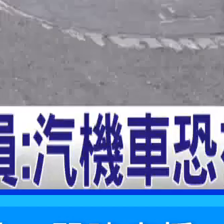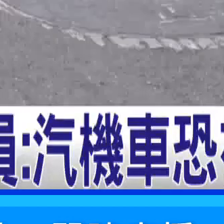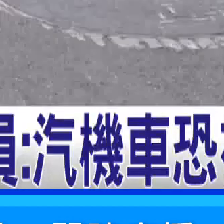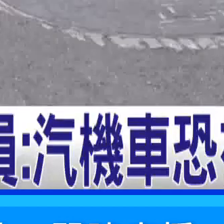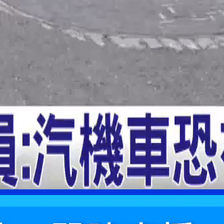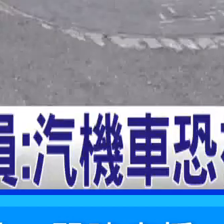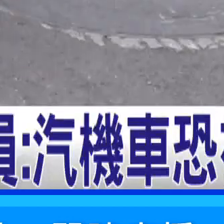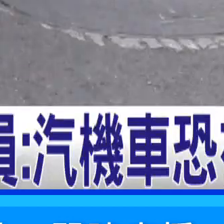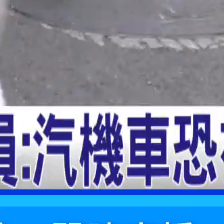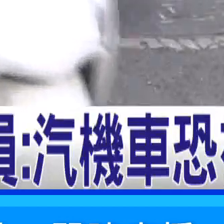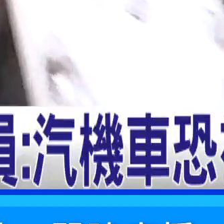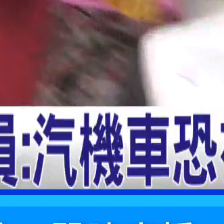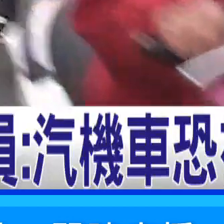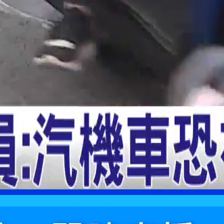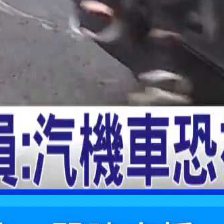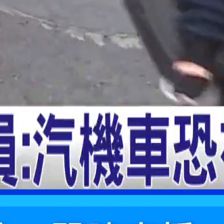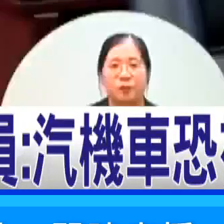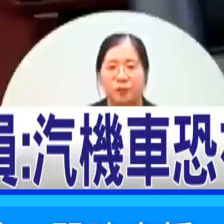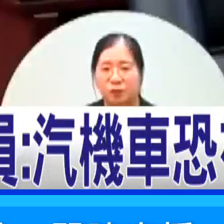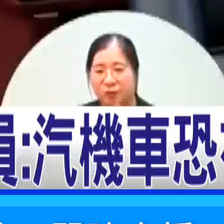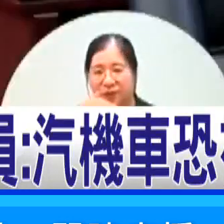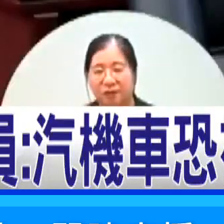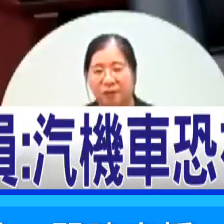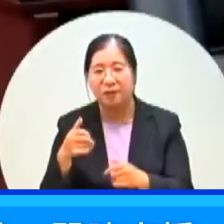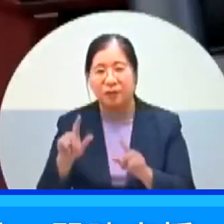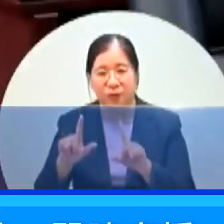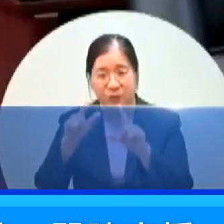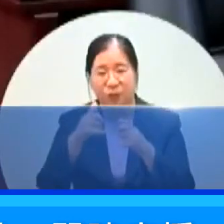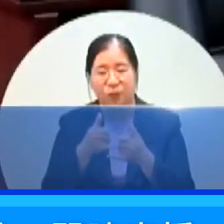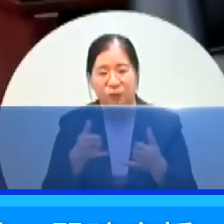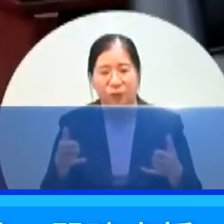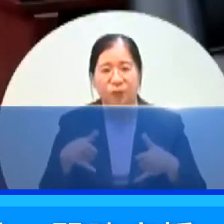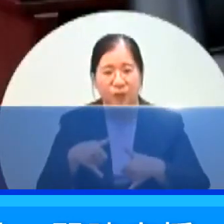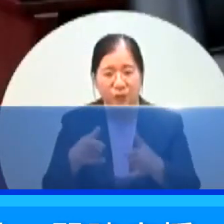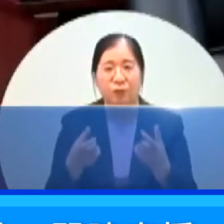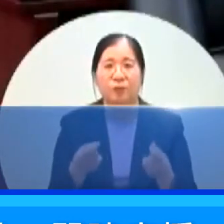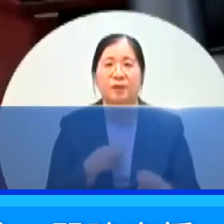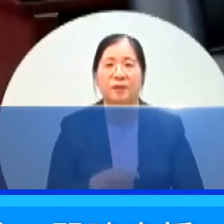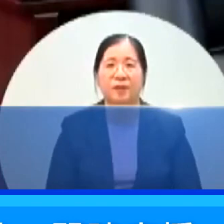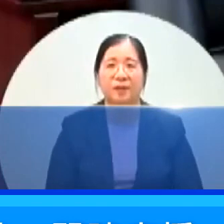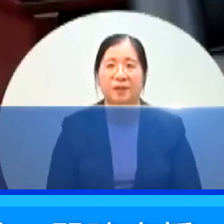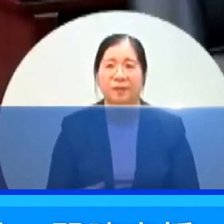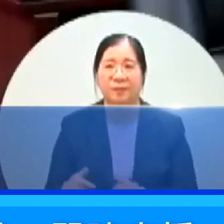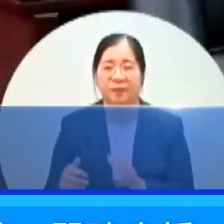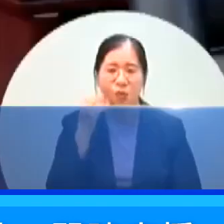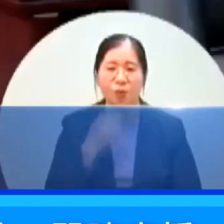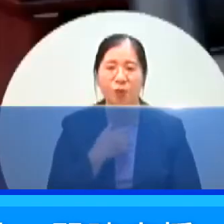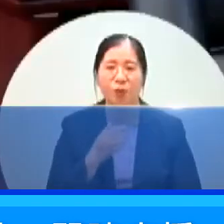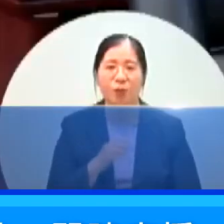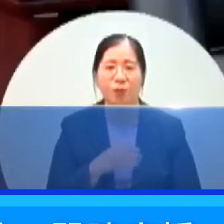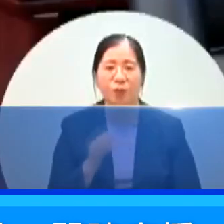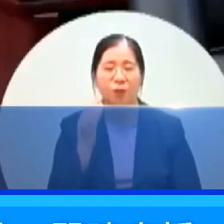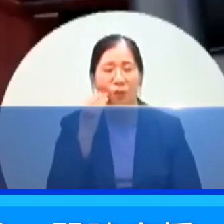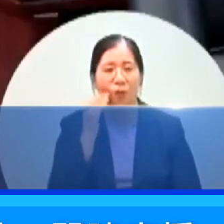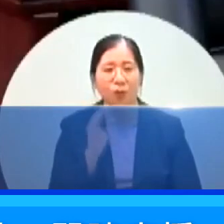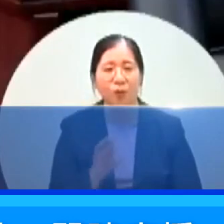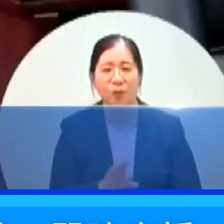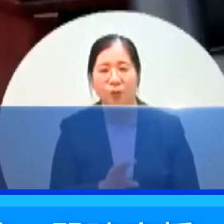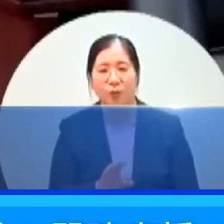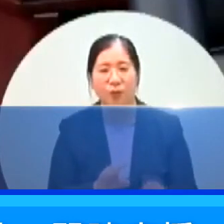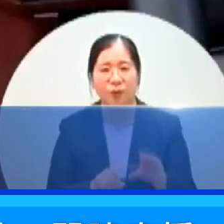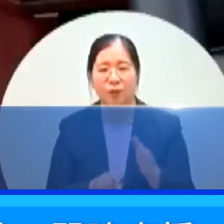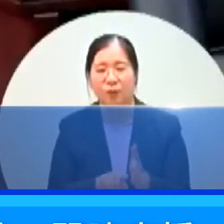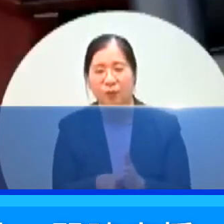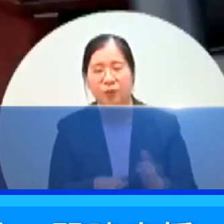被罚，罚锾最高1800元。 我的路肩是2.1米，我的机车道是2米，我有右转弯的车子的